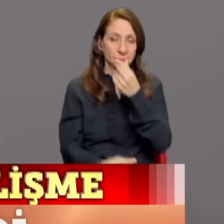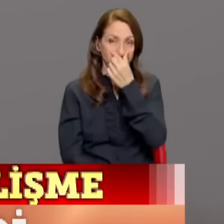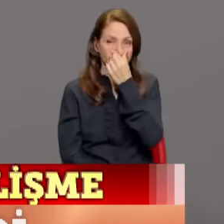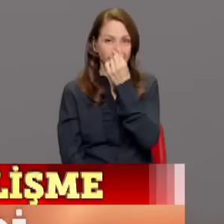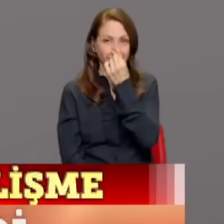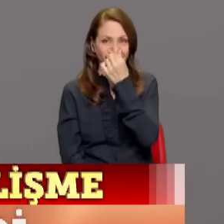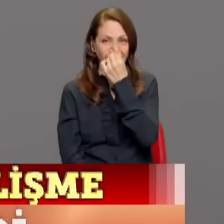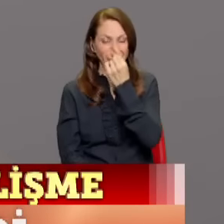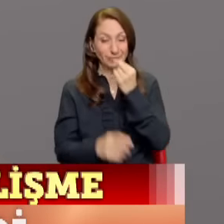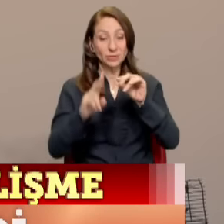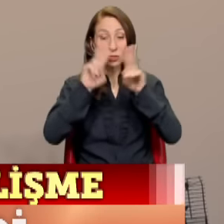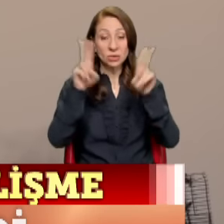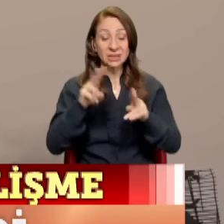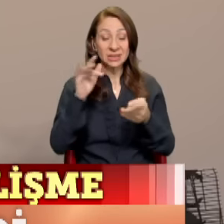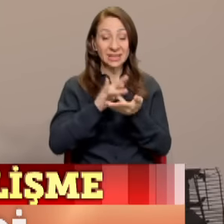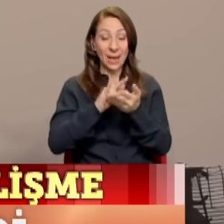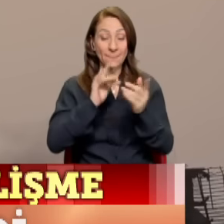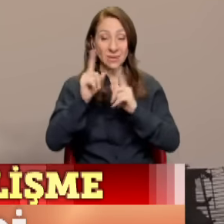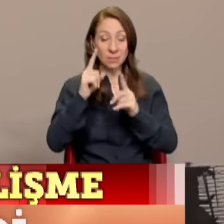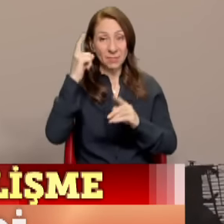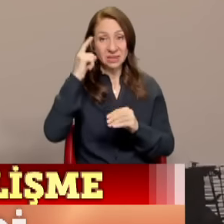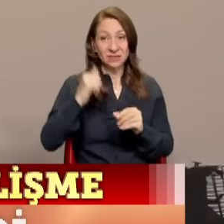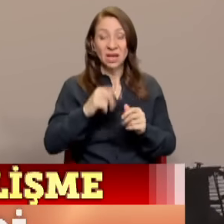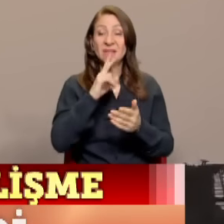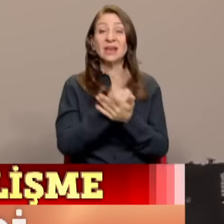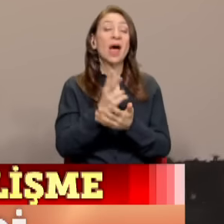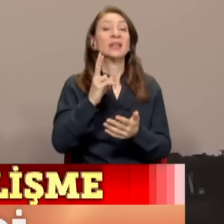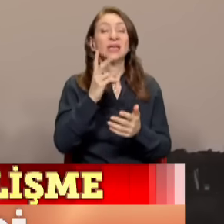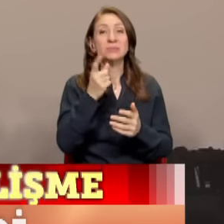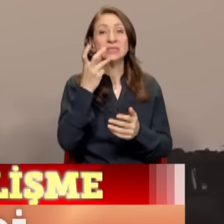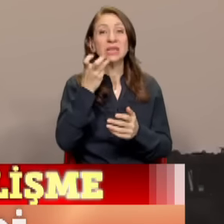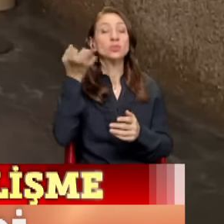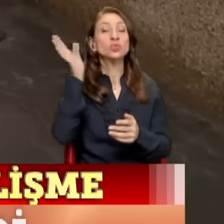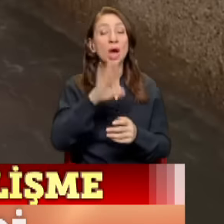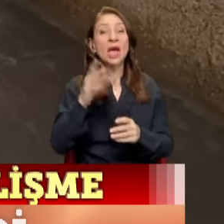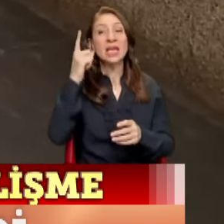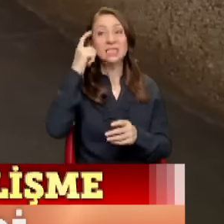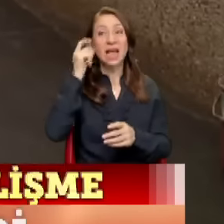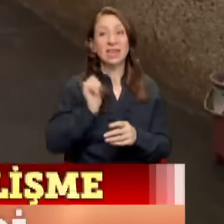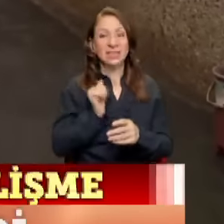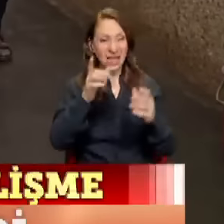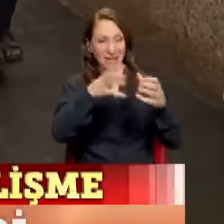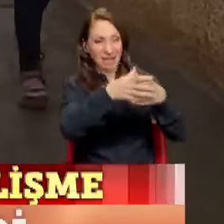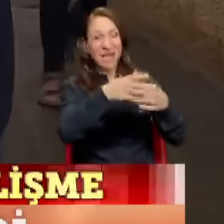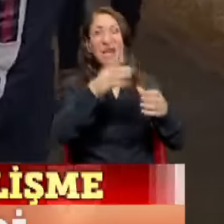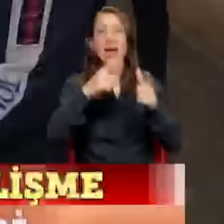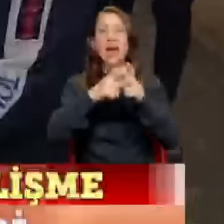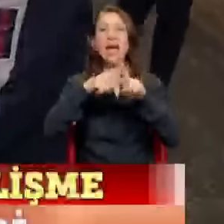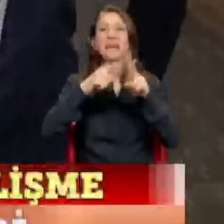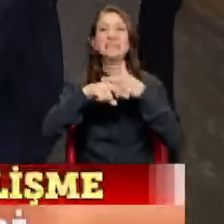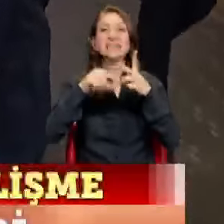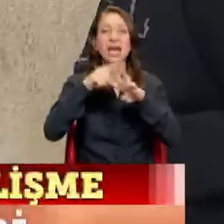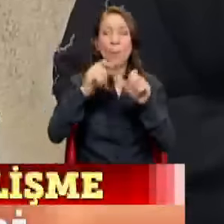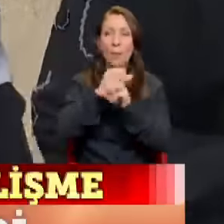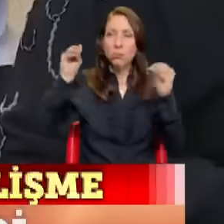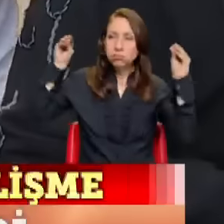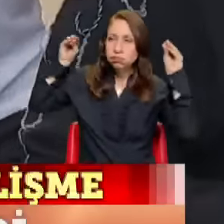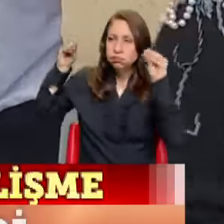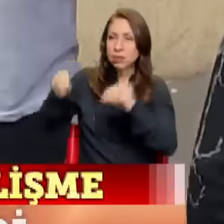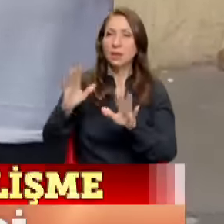arasında uluslararası Ceza Mahkemesi Başsavcısının kararından saatler sonra da İsrail ordusunun Gazze'deki saldırıları devam etti